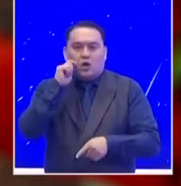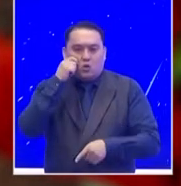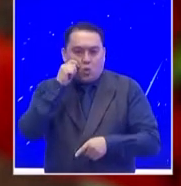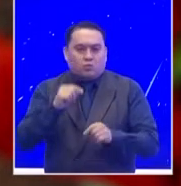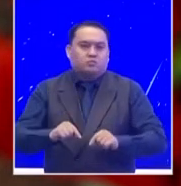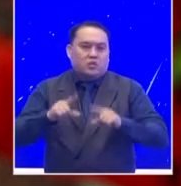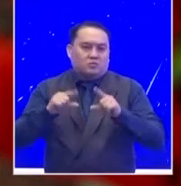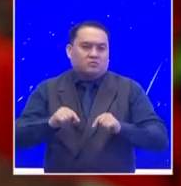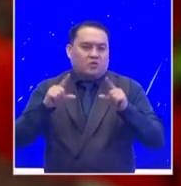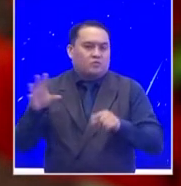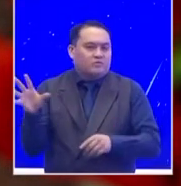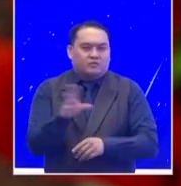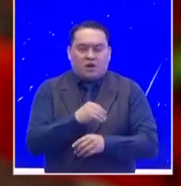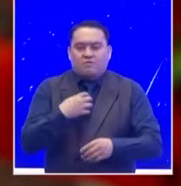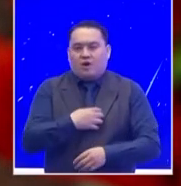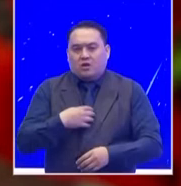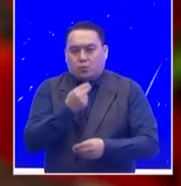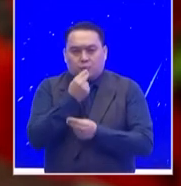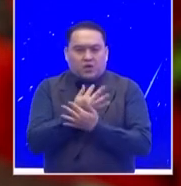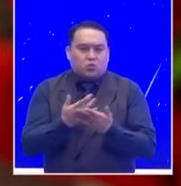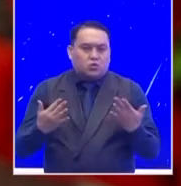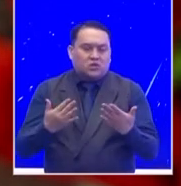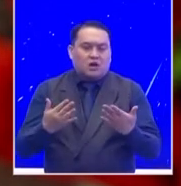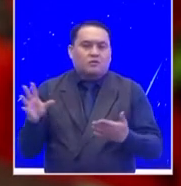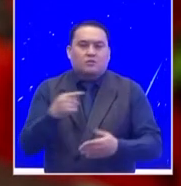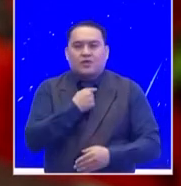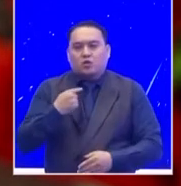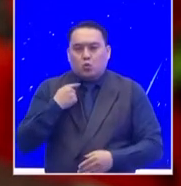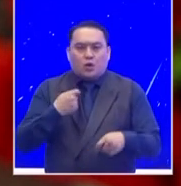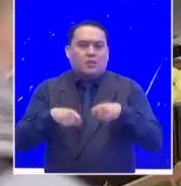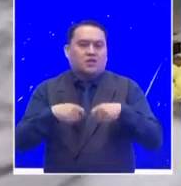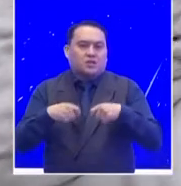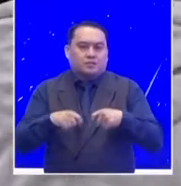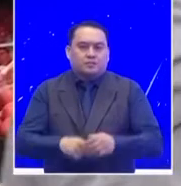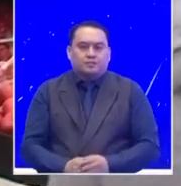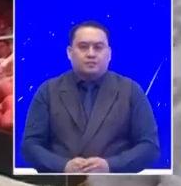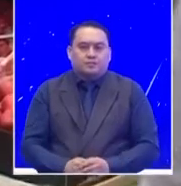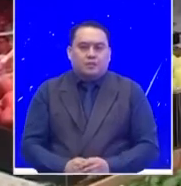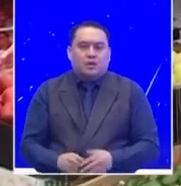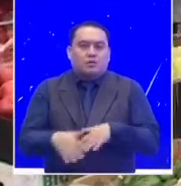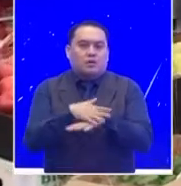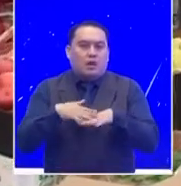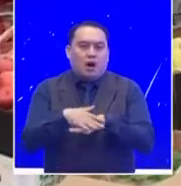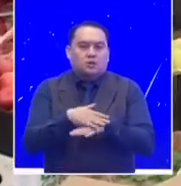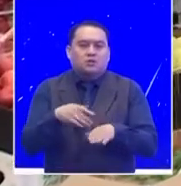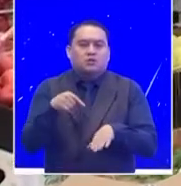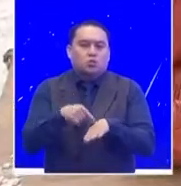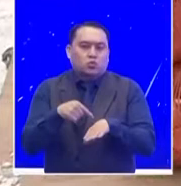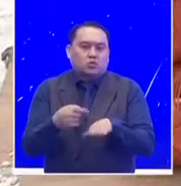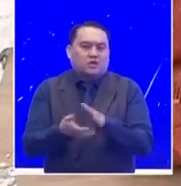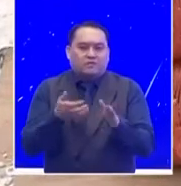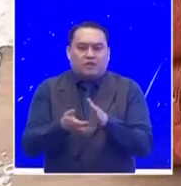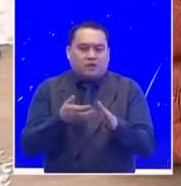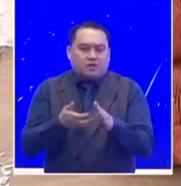тенденция снижения стоимости этих социально значимых продовольственных товаров на талдыкурганских рынках. В любом случае, население испытывает на себе итоги